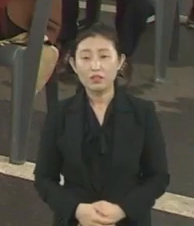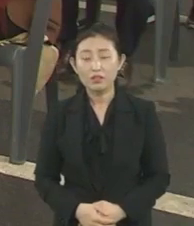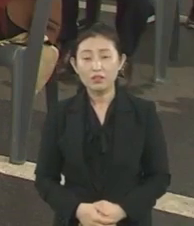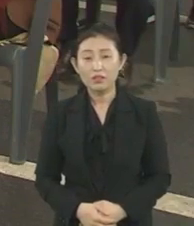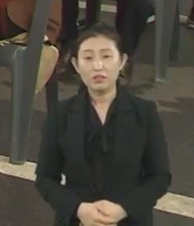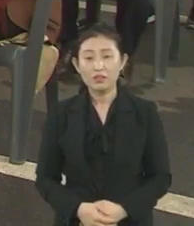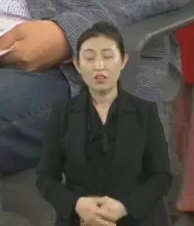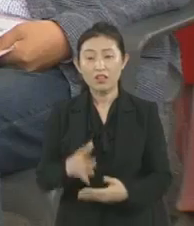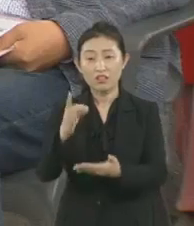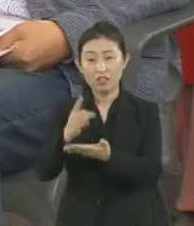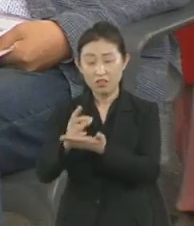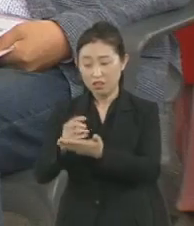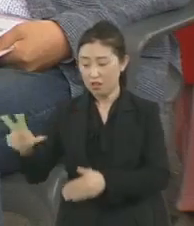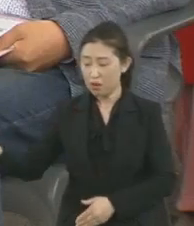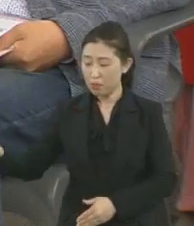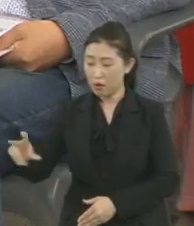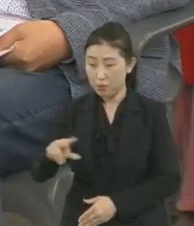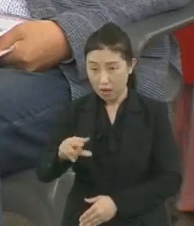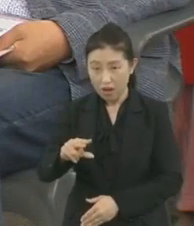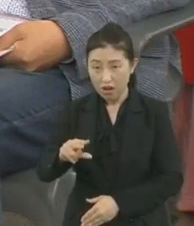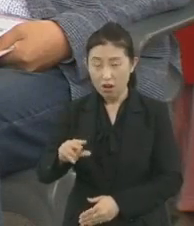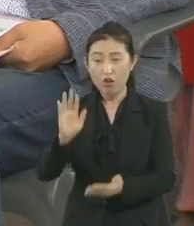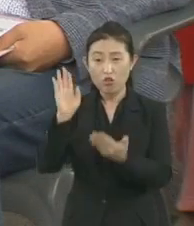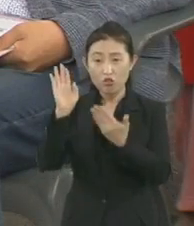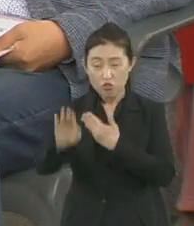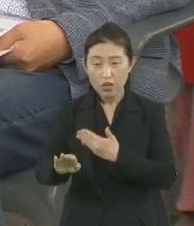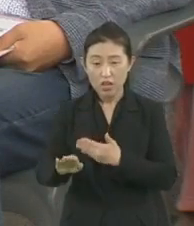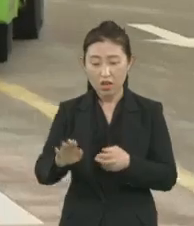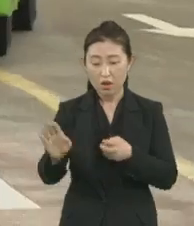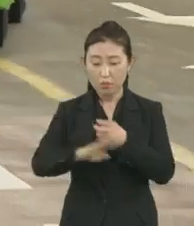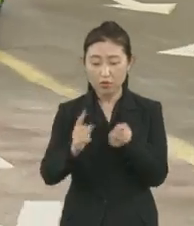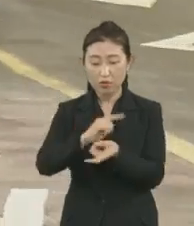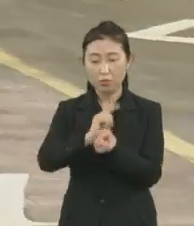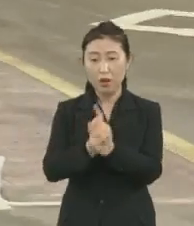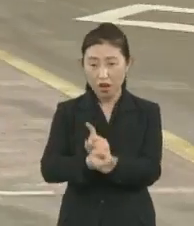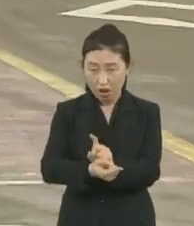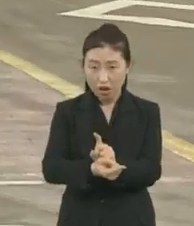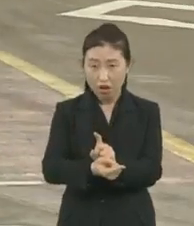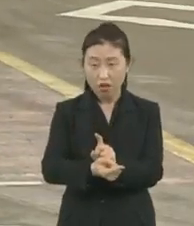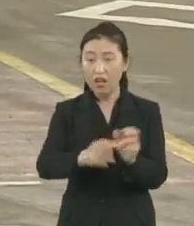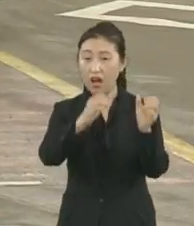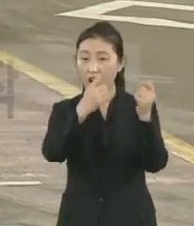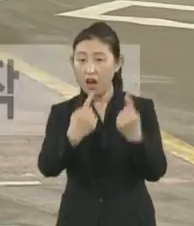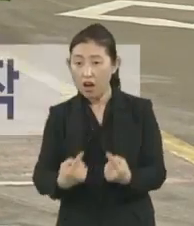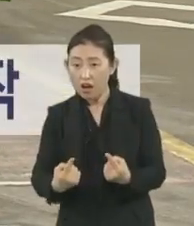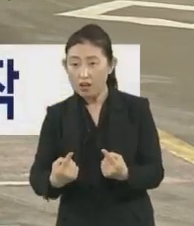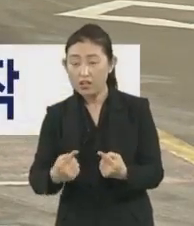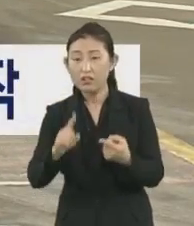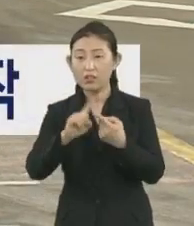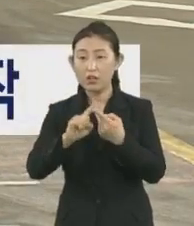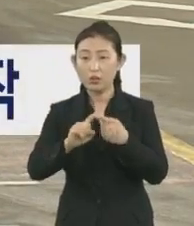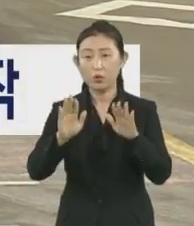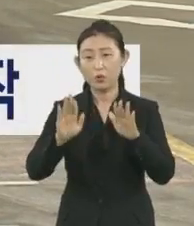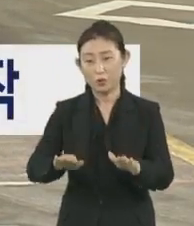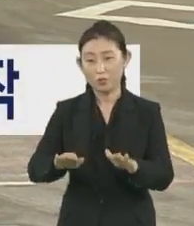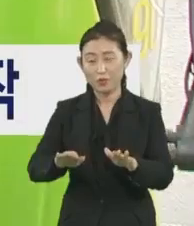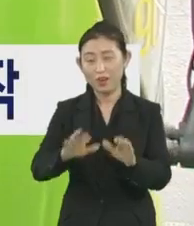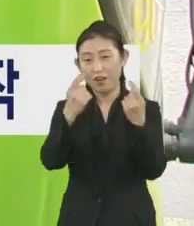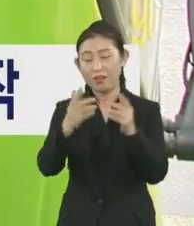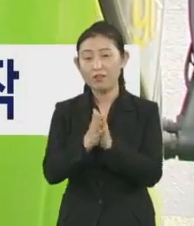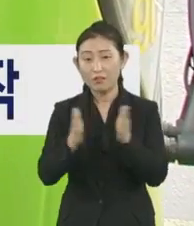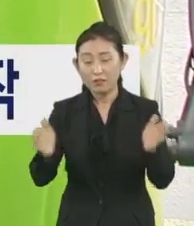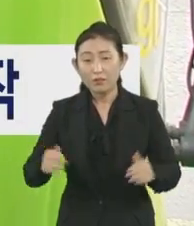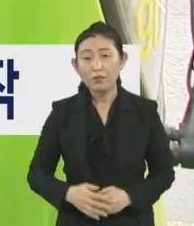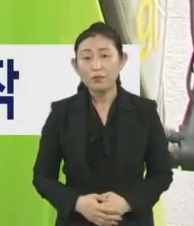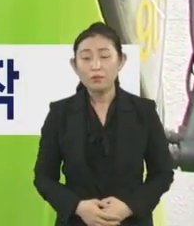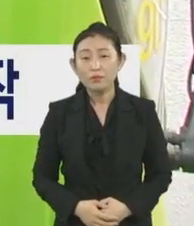전철 개통 이후 지역 숙원으로 꼽히던 천안 시내버스와 광역 전철 간 환승 할인이 본격적인 시행에 들어간